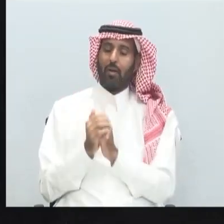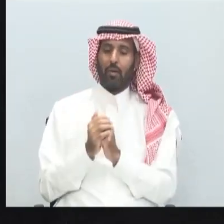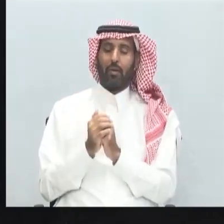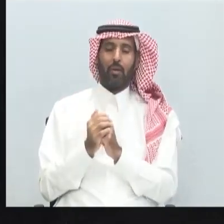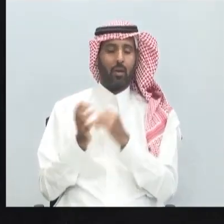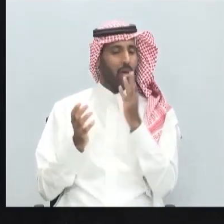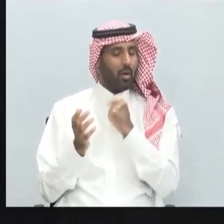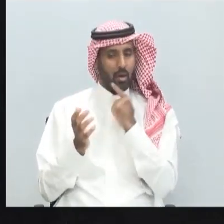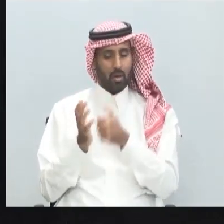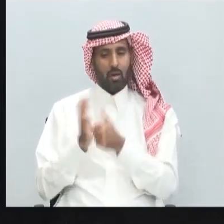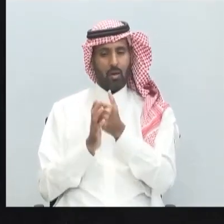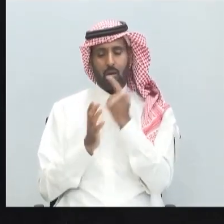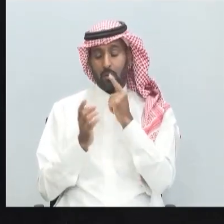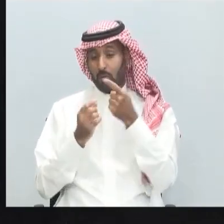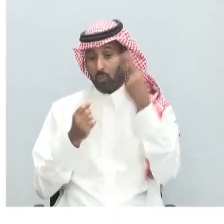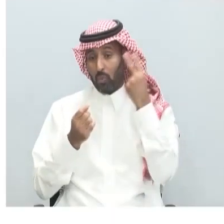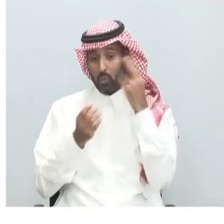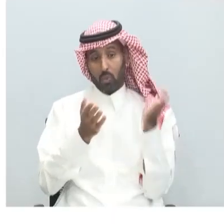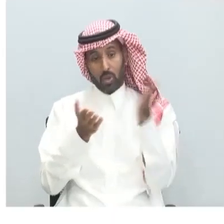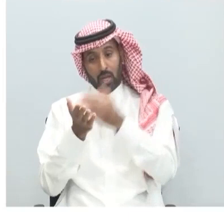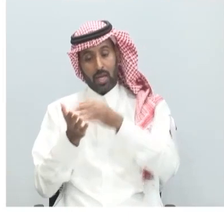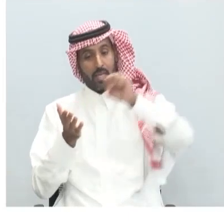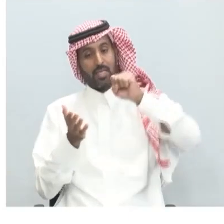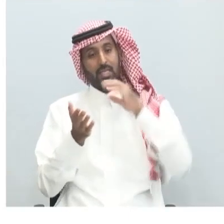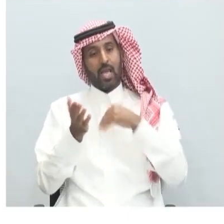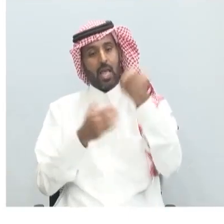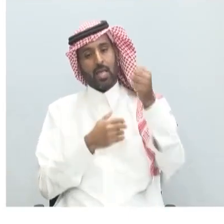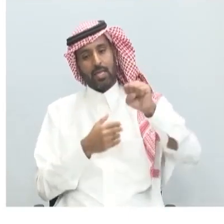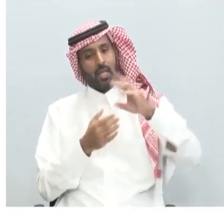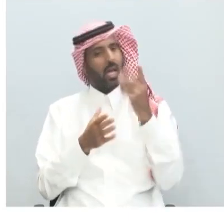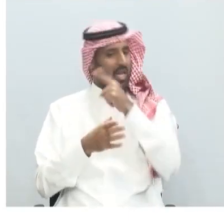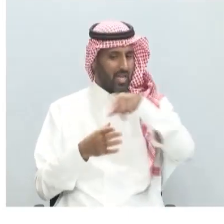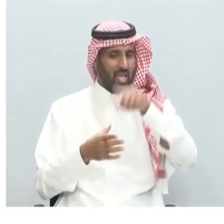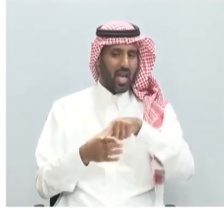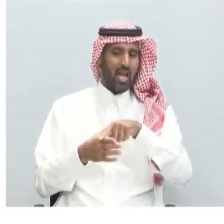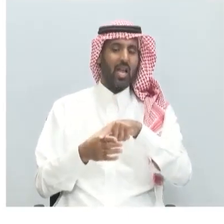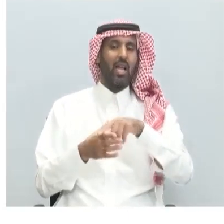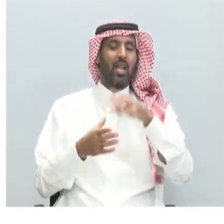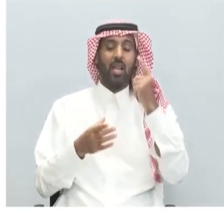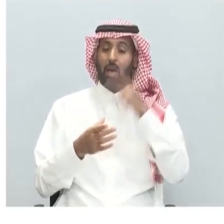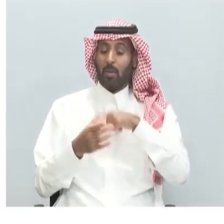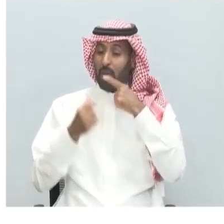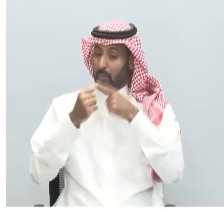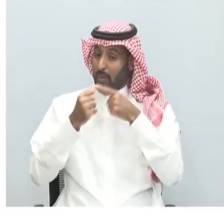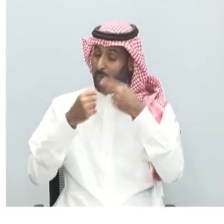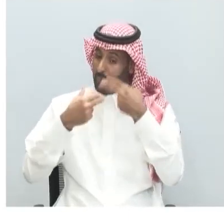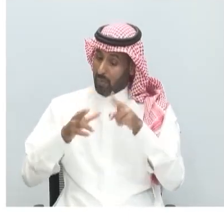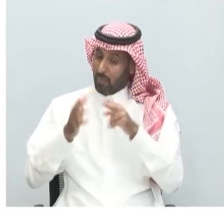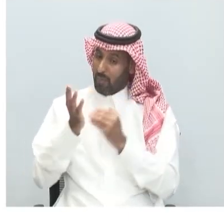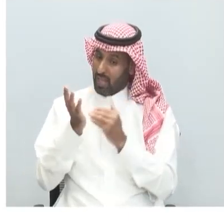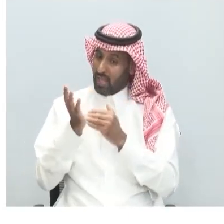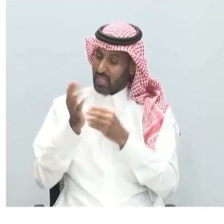لا استطيع تقديم التو اس على الاس خطا لا استطيع تقديمها لابد ان ابدا من الاسفل